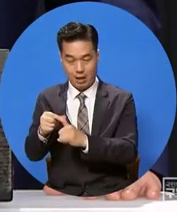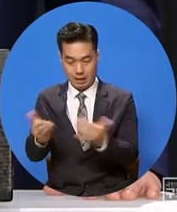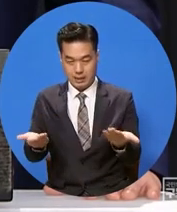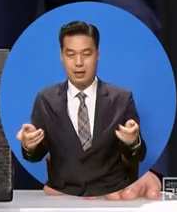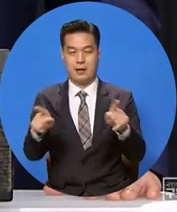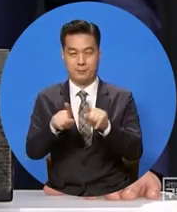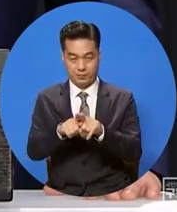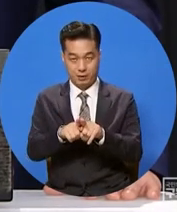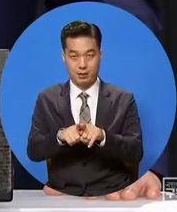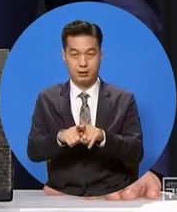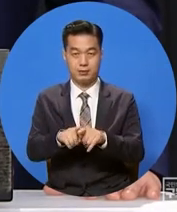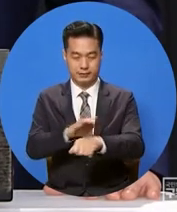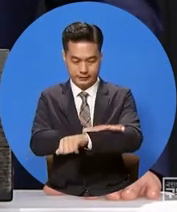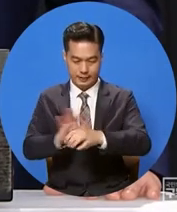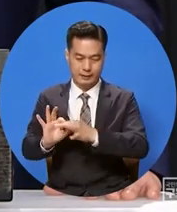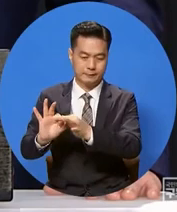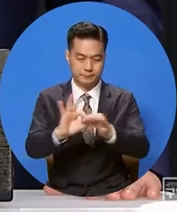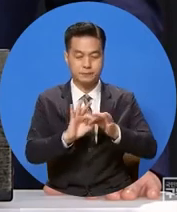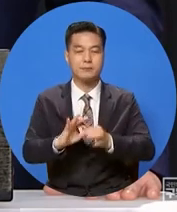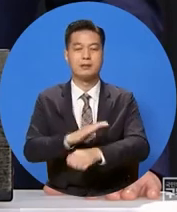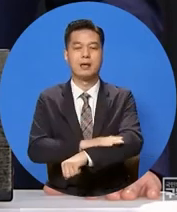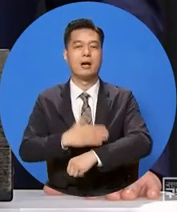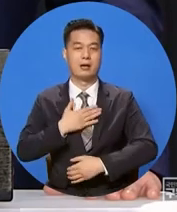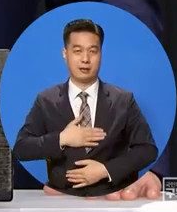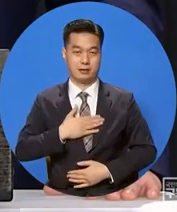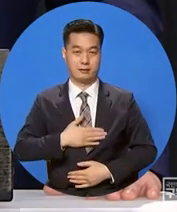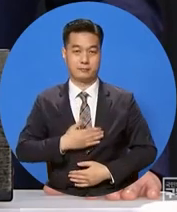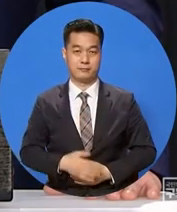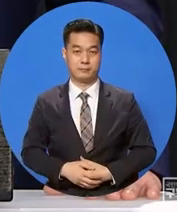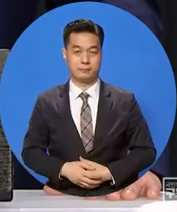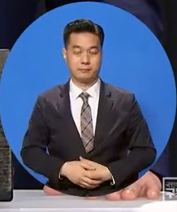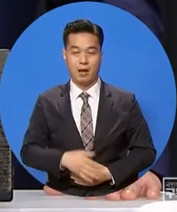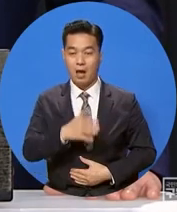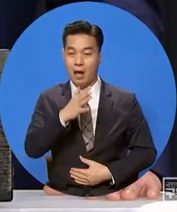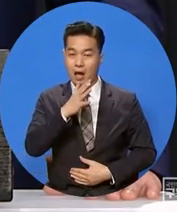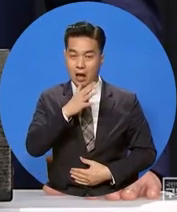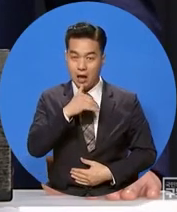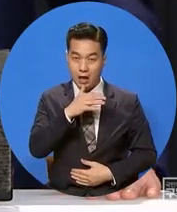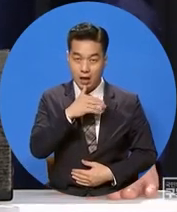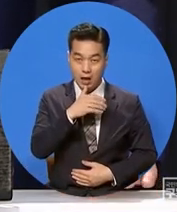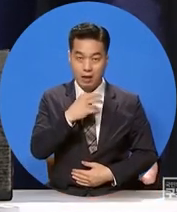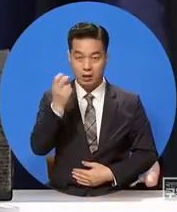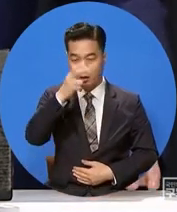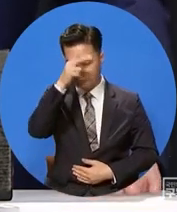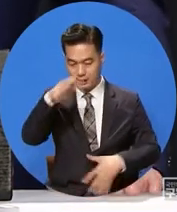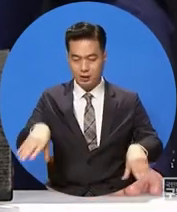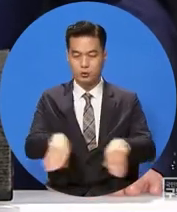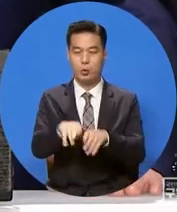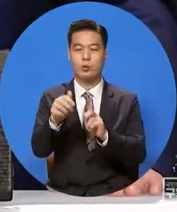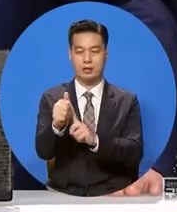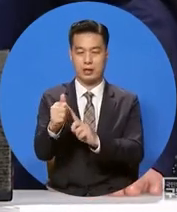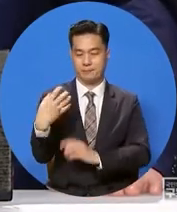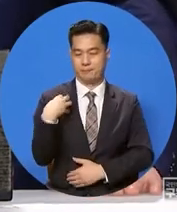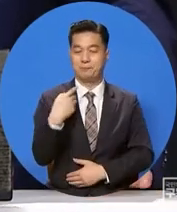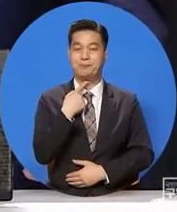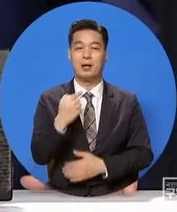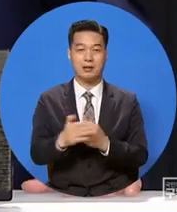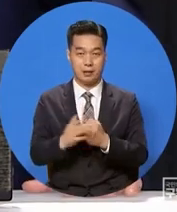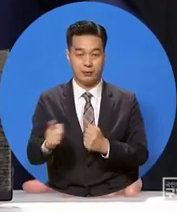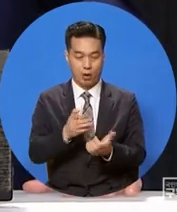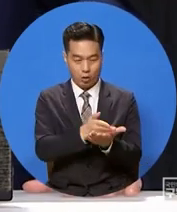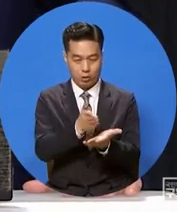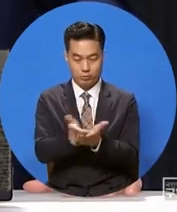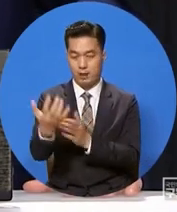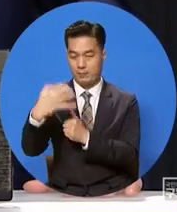일을 하면 되는지 다 통하는 거 아니겠습니까? 아, 그럼 네. 검찰총장까지 했기 네. 때문에 어느 분야